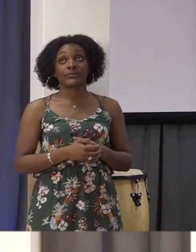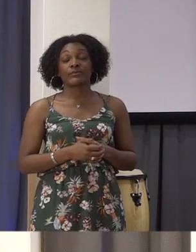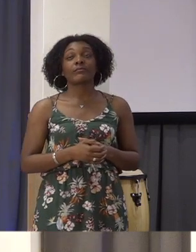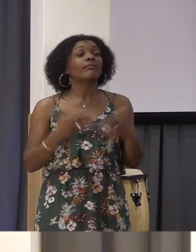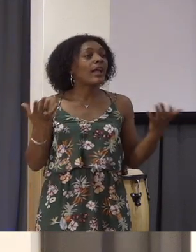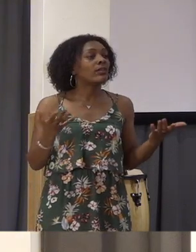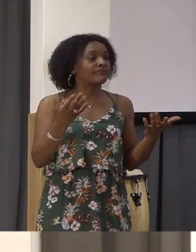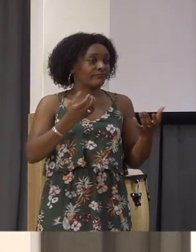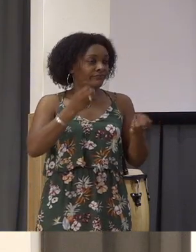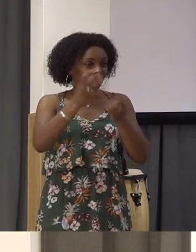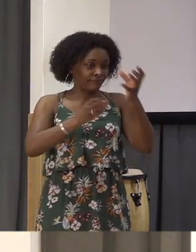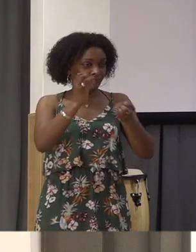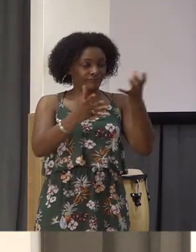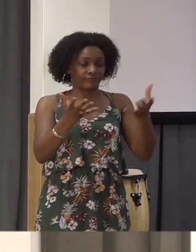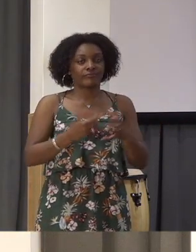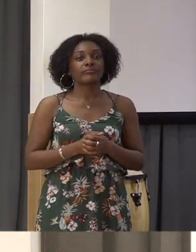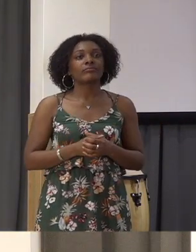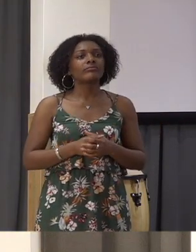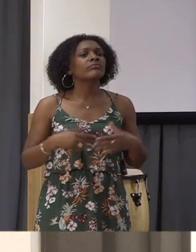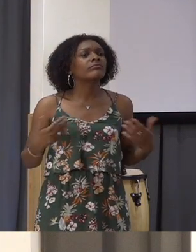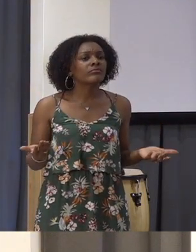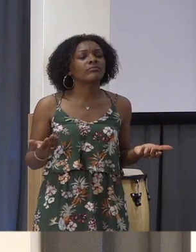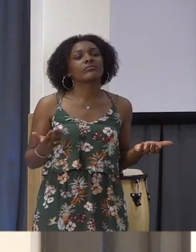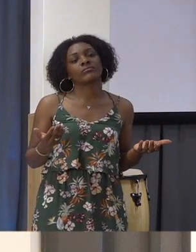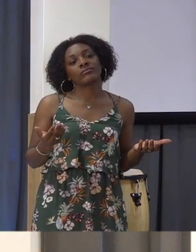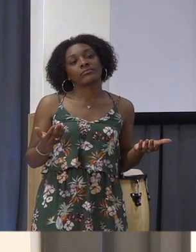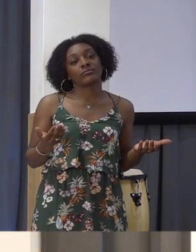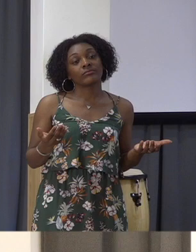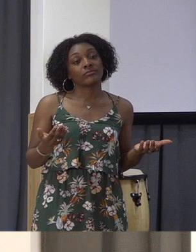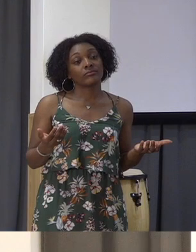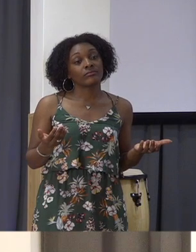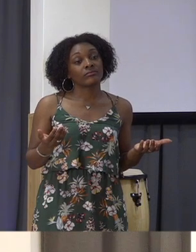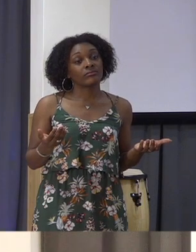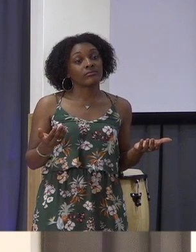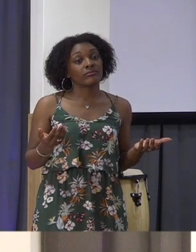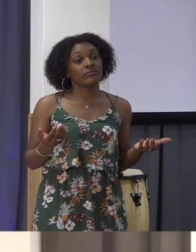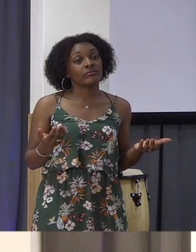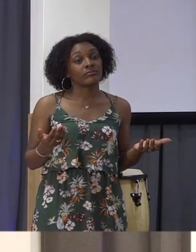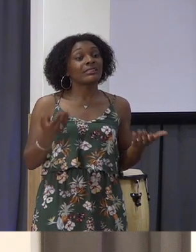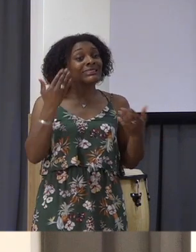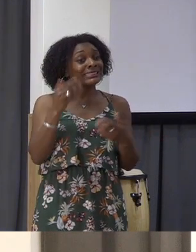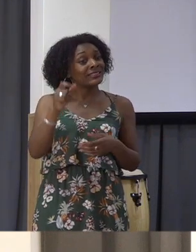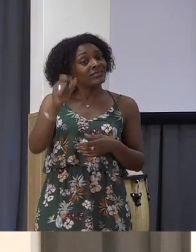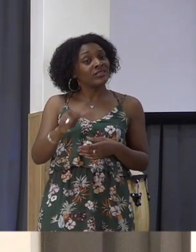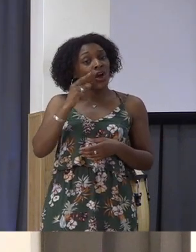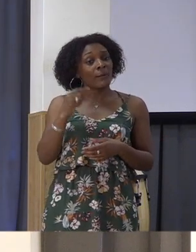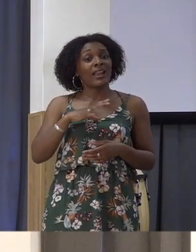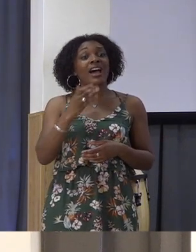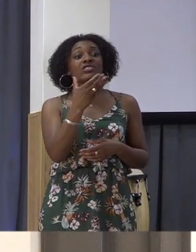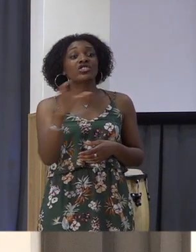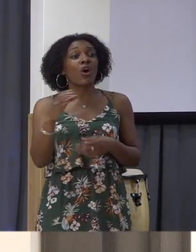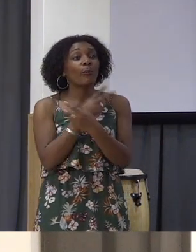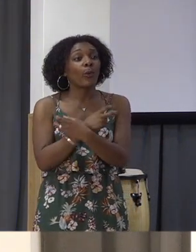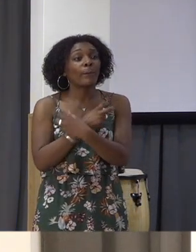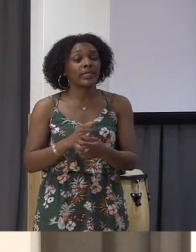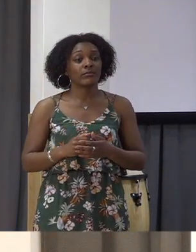Il est écrit, « Que vous en semble, si un homme a 100 brebis et que l'une d'elles